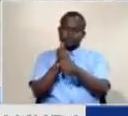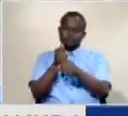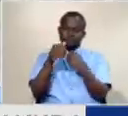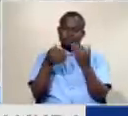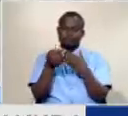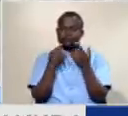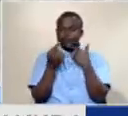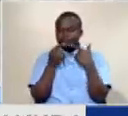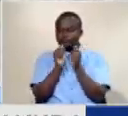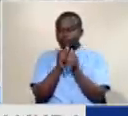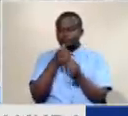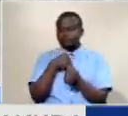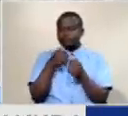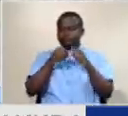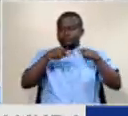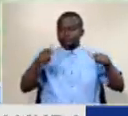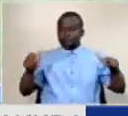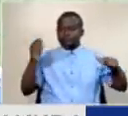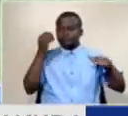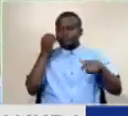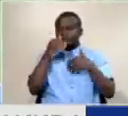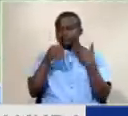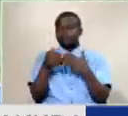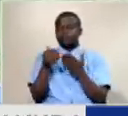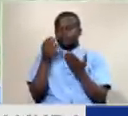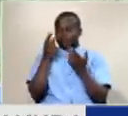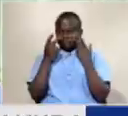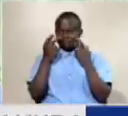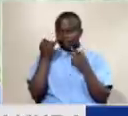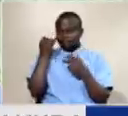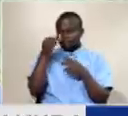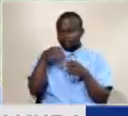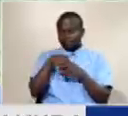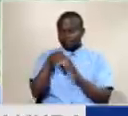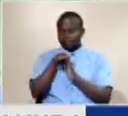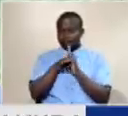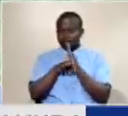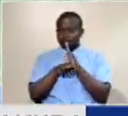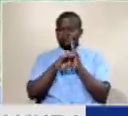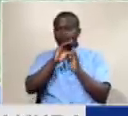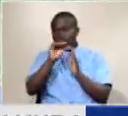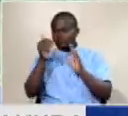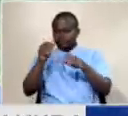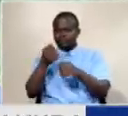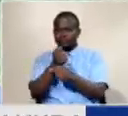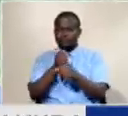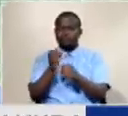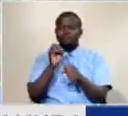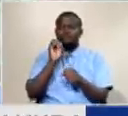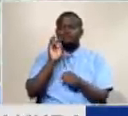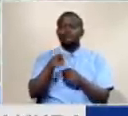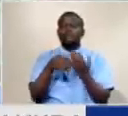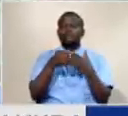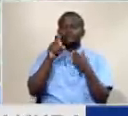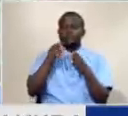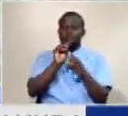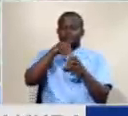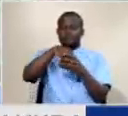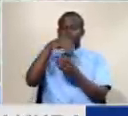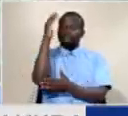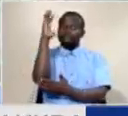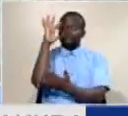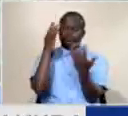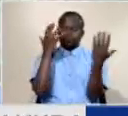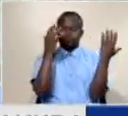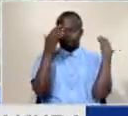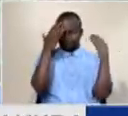ni ukuvugana n'abafite ubwo butaka nimba ari ubwabo, hakarebwa nimba bafite gahunda yo kuhatera ibindi bihingwa nk'icyayi cyangwa se nimba bagomba gushyiramo amashyamba